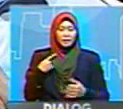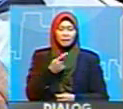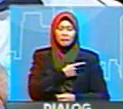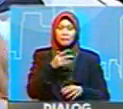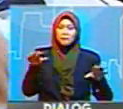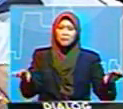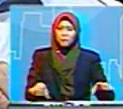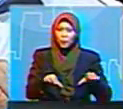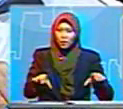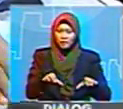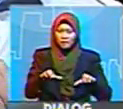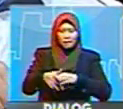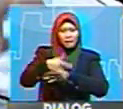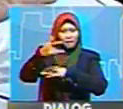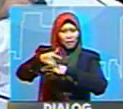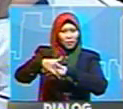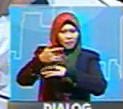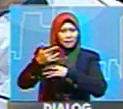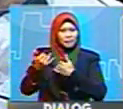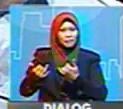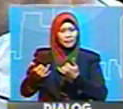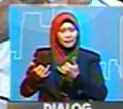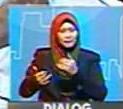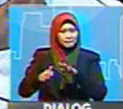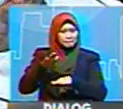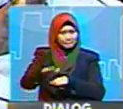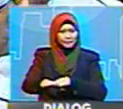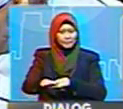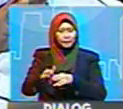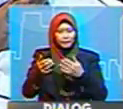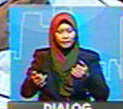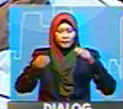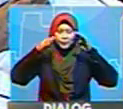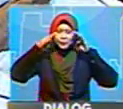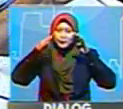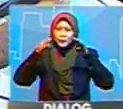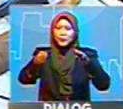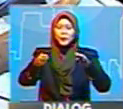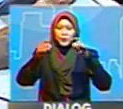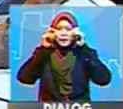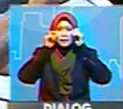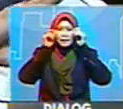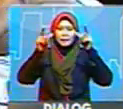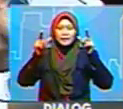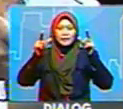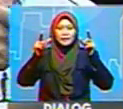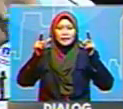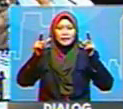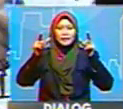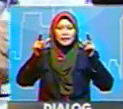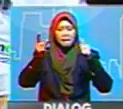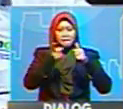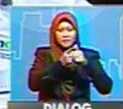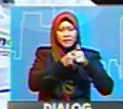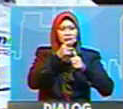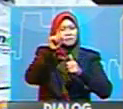adalah peringkat awal peringkat awal ni adalah kita hanya tumpukan kepada kesedaran mula-mula sekali adalah untuk